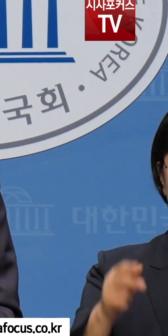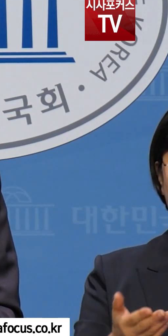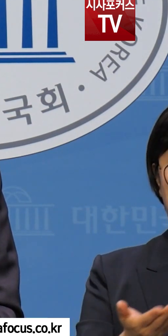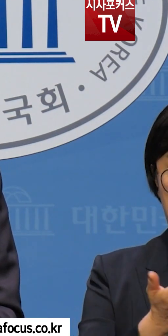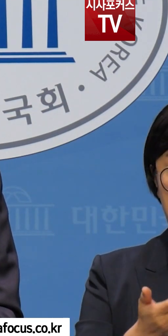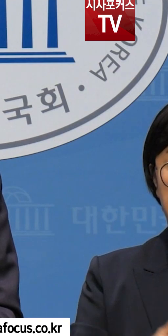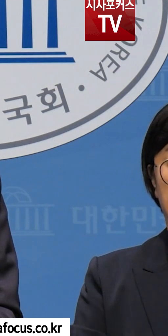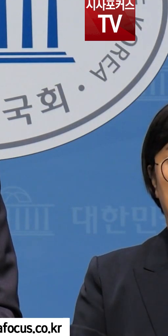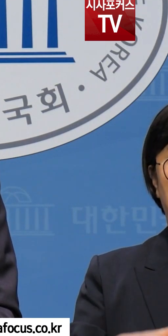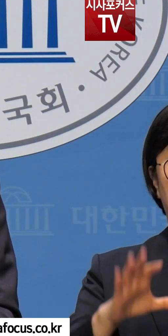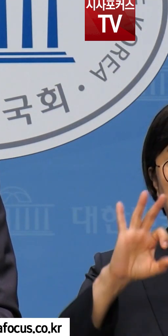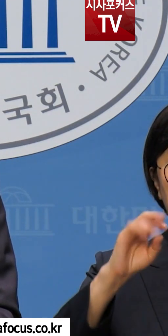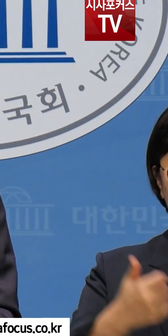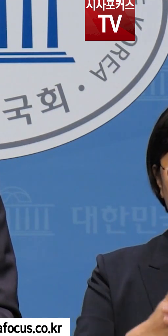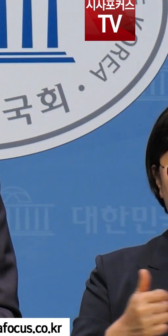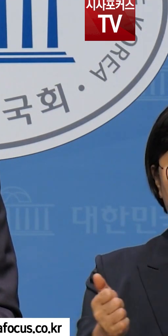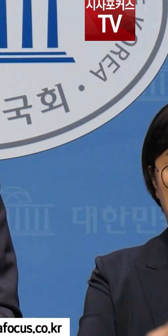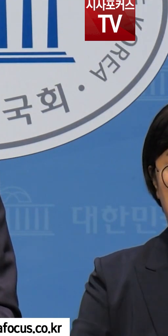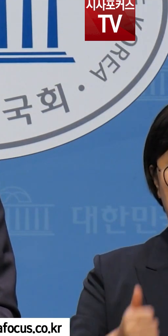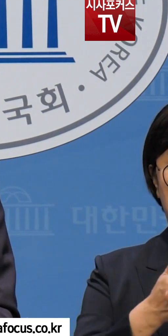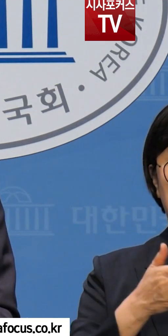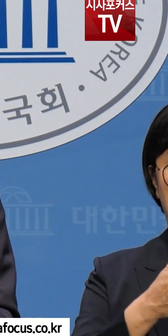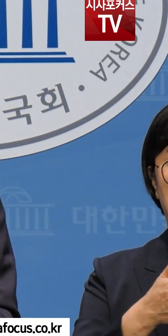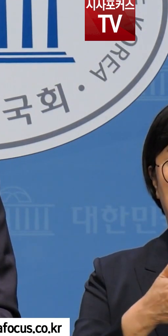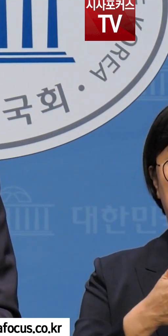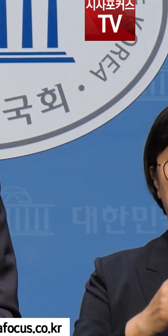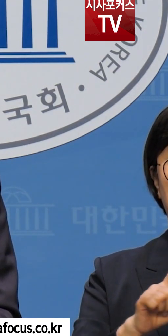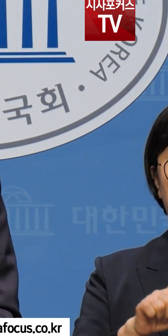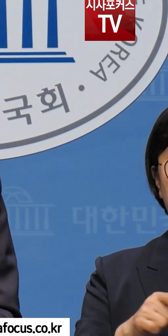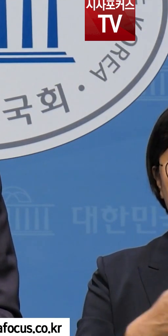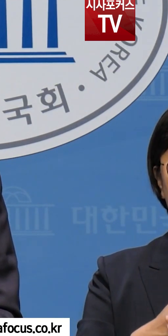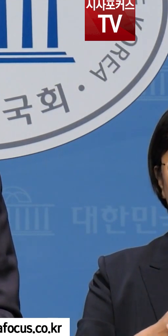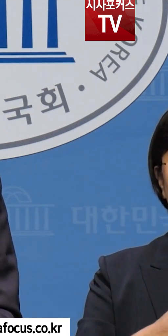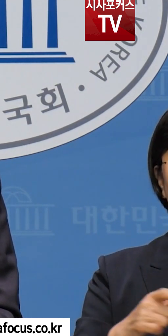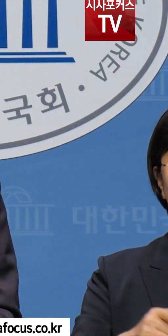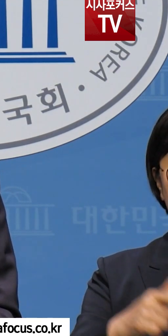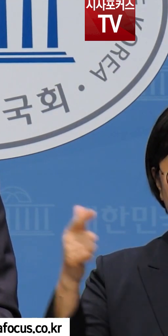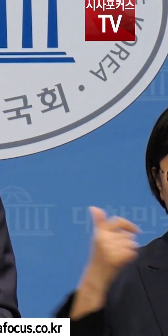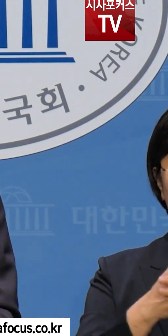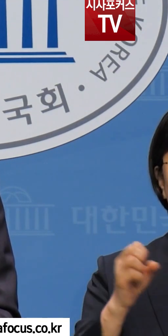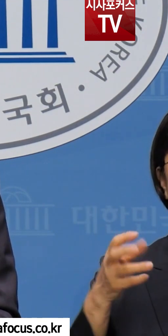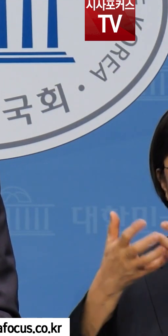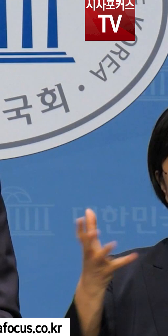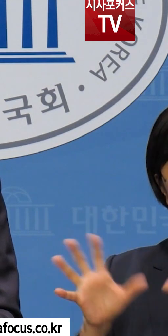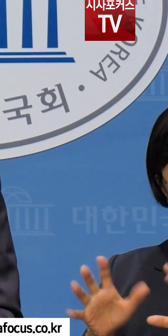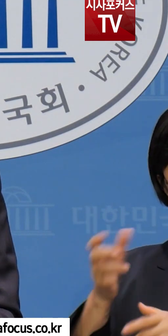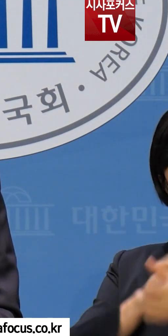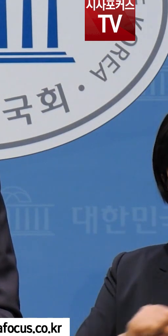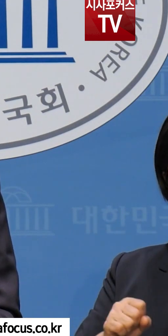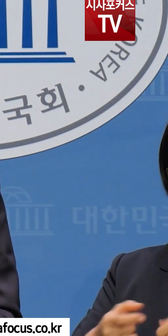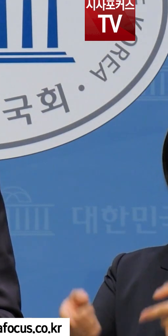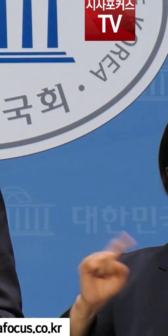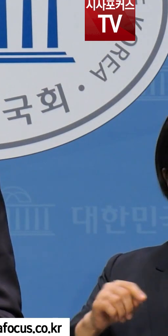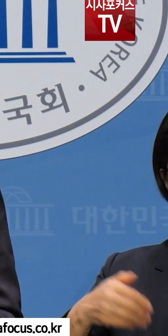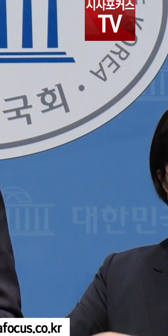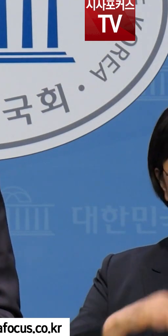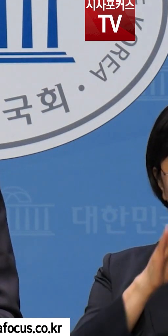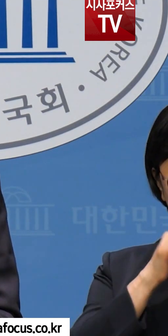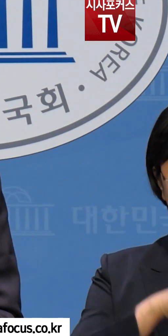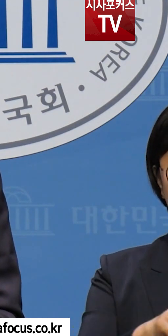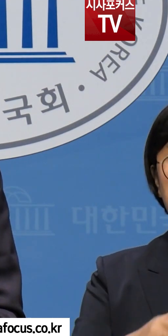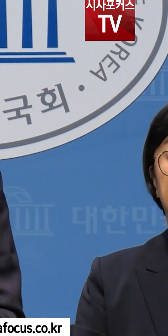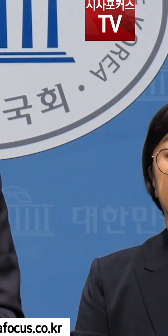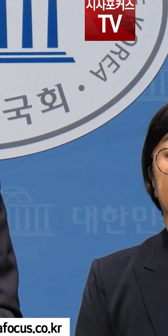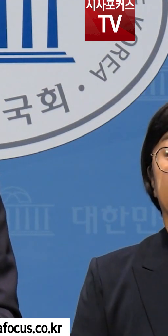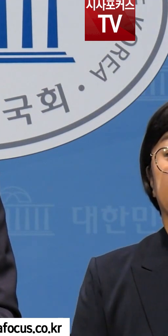있습니다. 을지로위원회가 제안하는 민생예산 증액 요청에 정부 여당이 적극적으로 임해야 하는